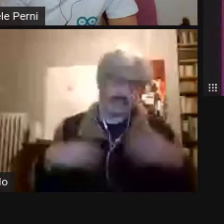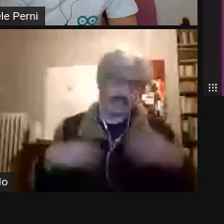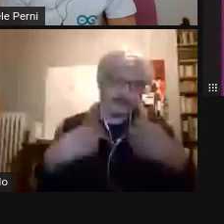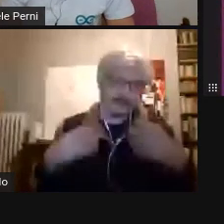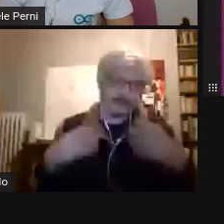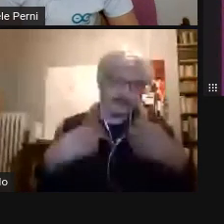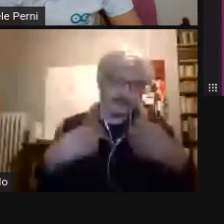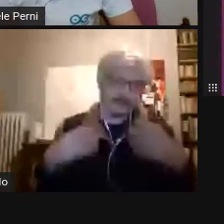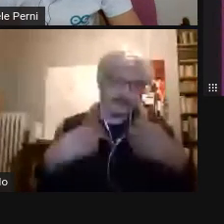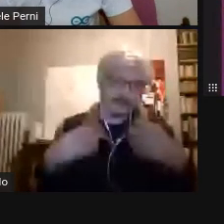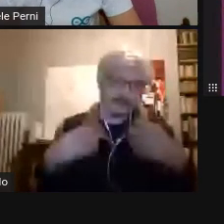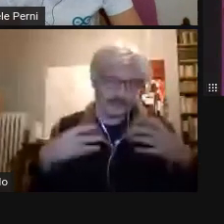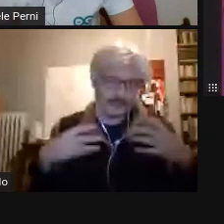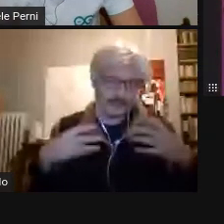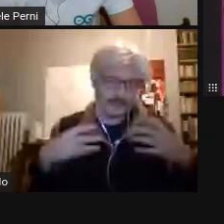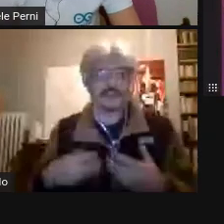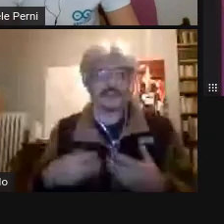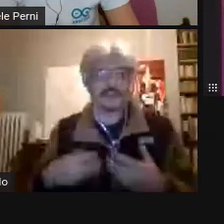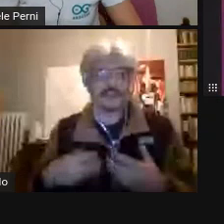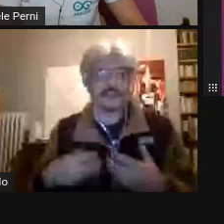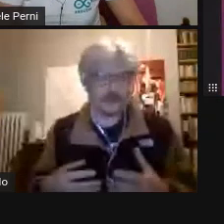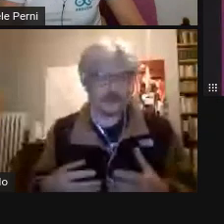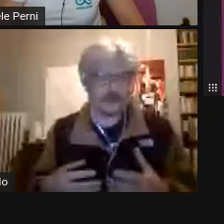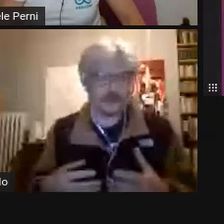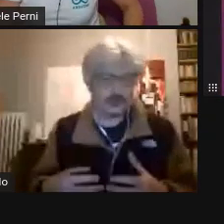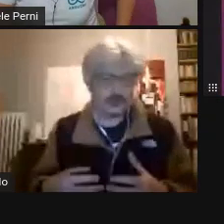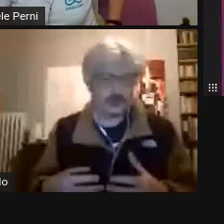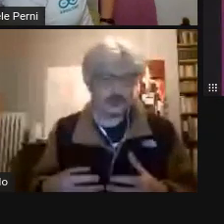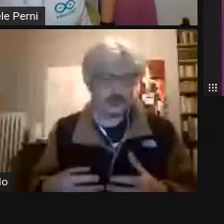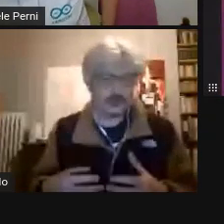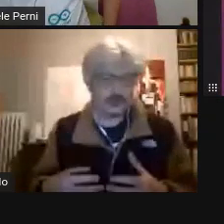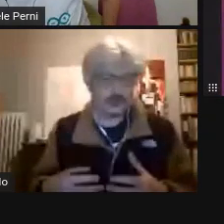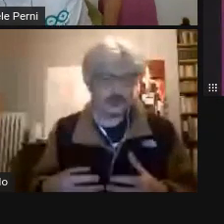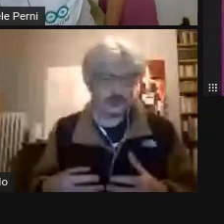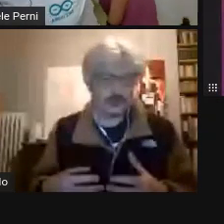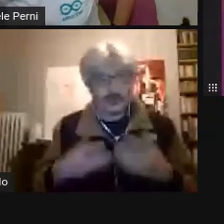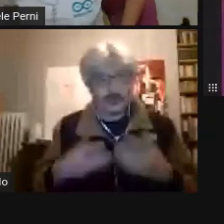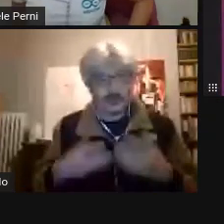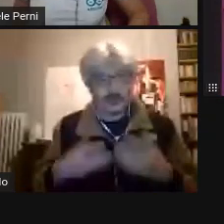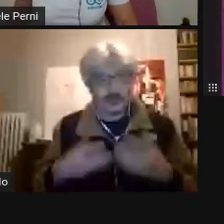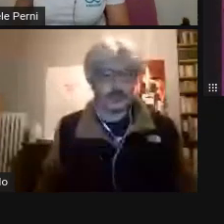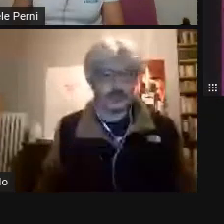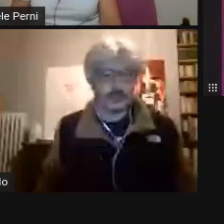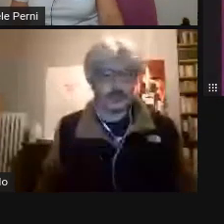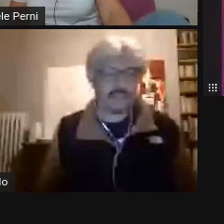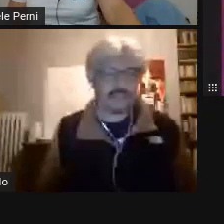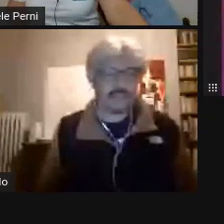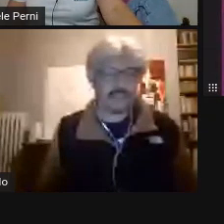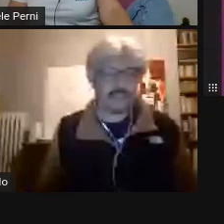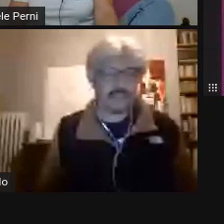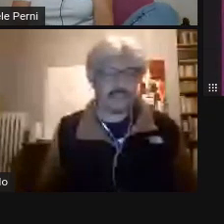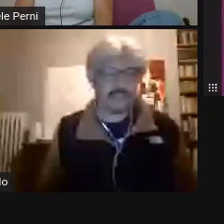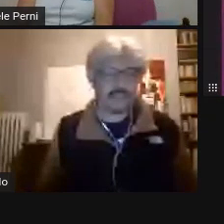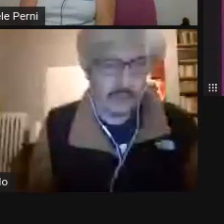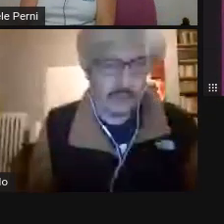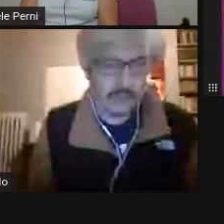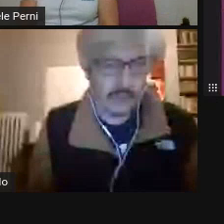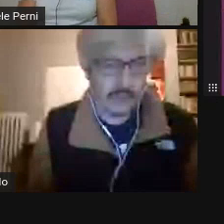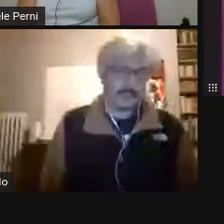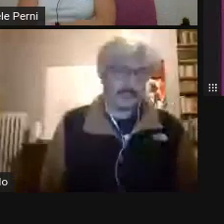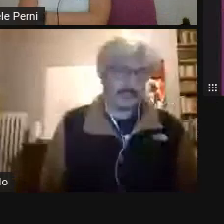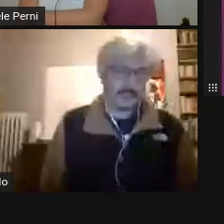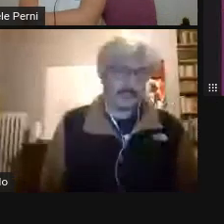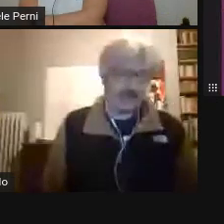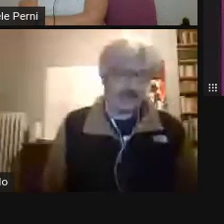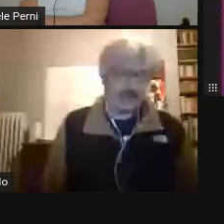parte del mondo del making del design che invece cerca soluzioni come dire di maggiore impatto la domotica non è a volte spettacolare ha un